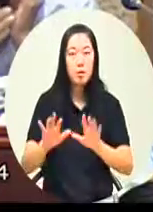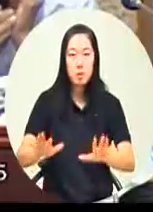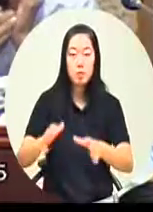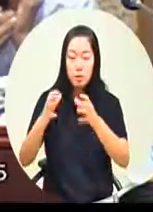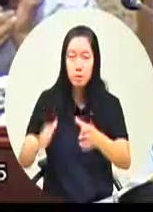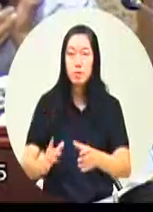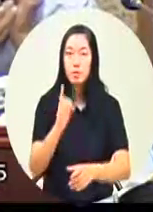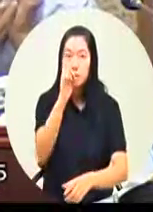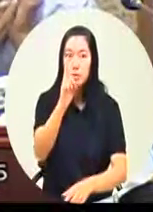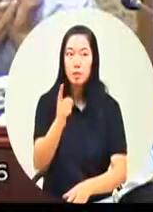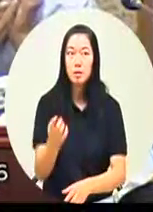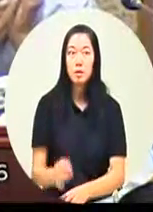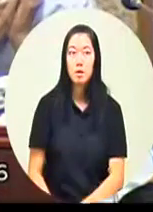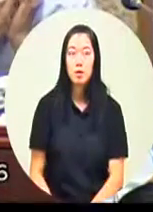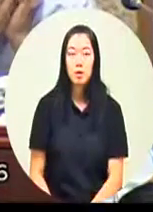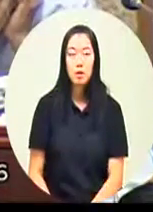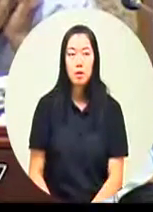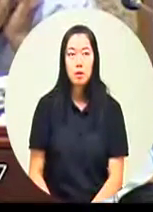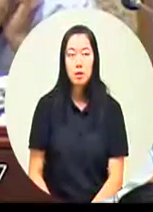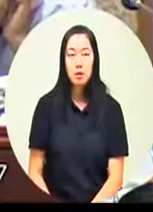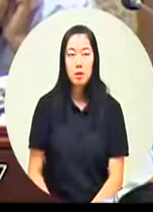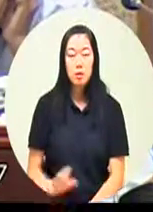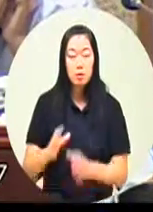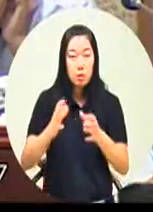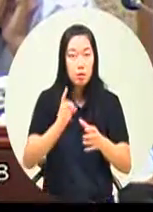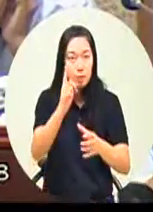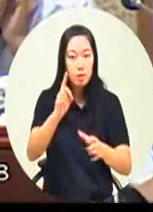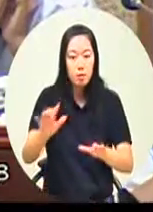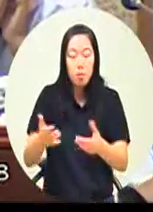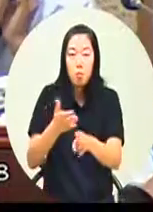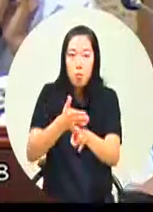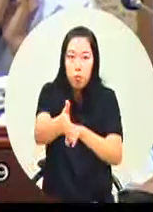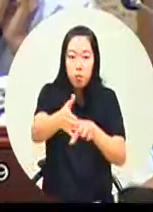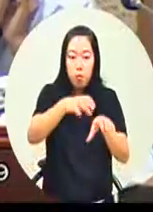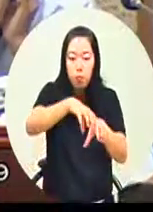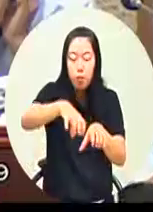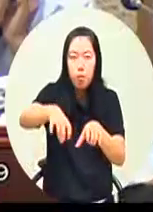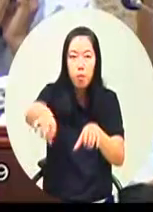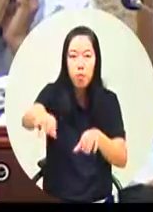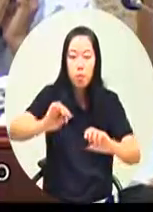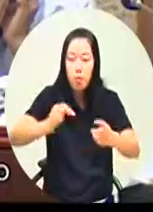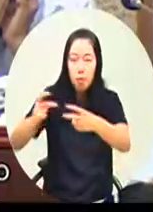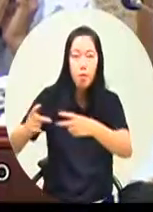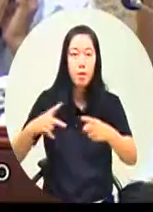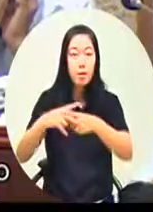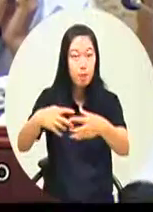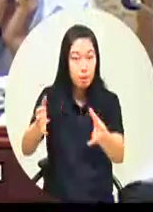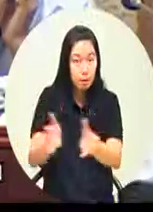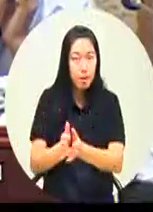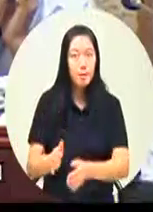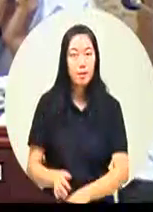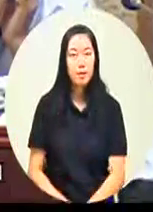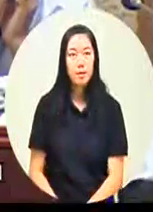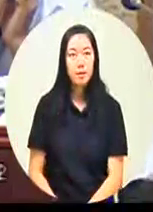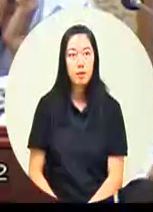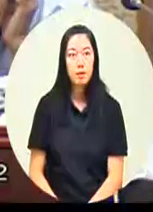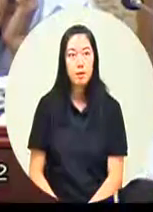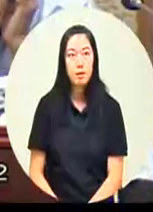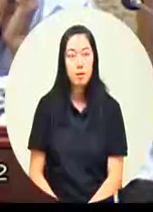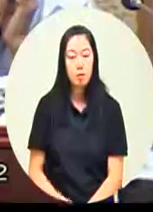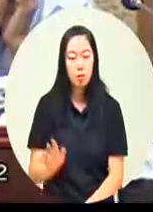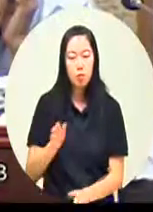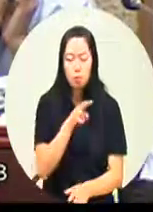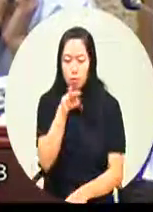一个由许副市长当召集人，那我们已经成立了一个轻轨沿线周边的改善小组，那我们会从这一个面向部分重新检